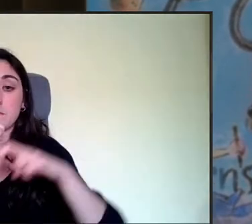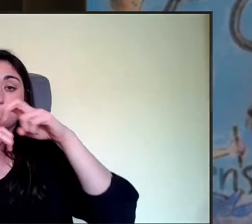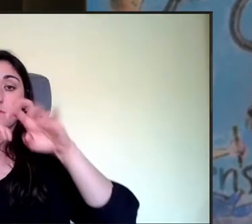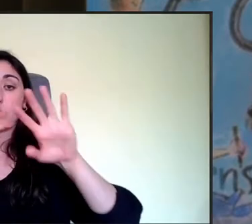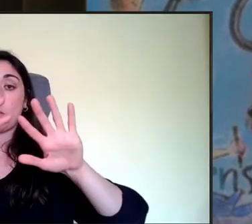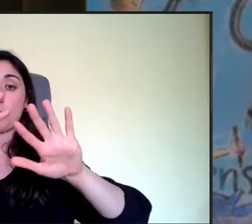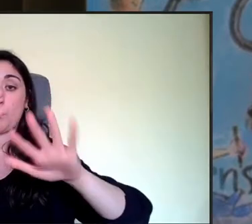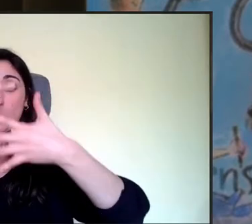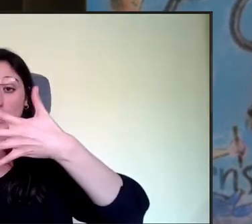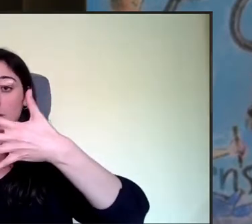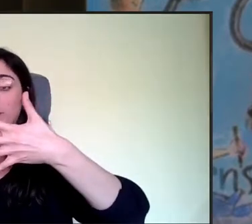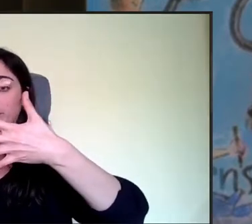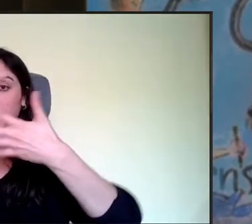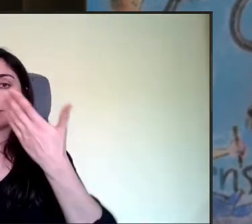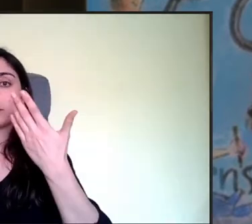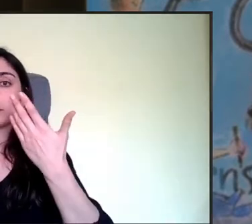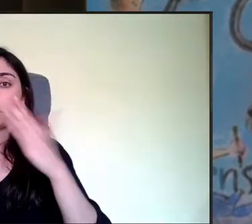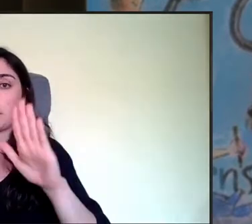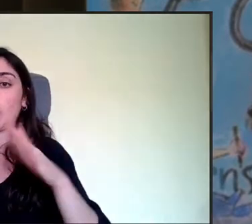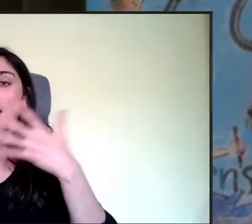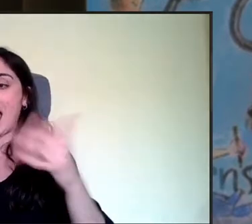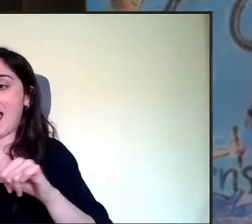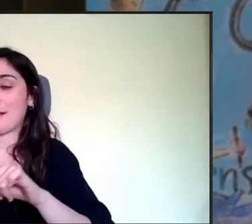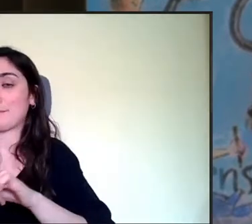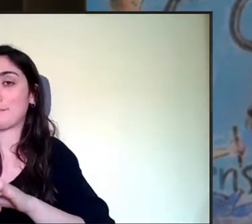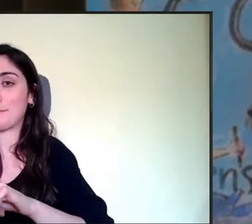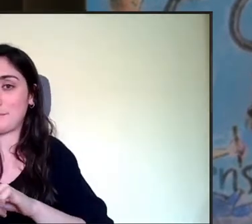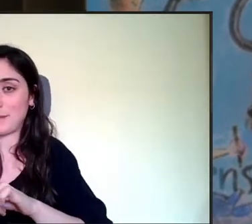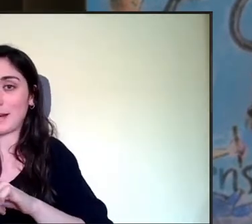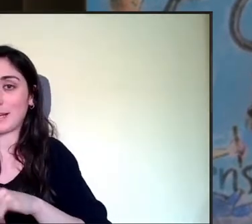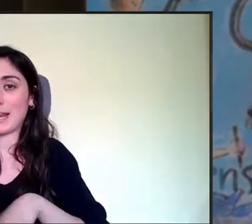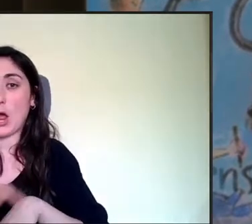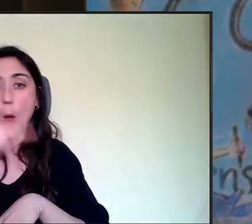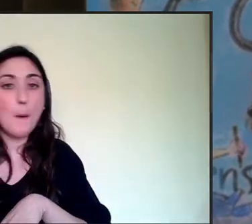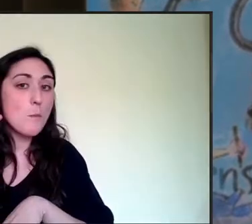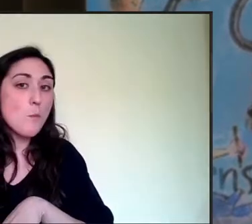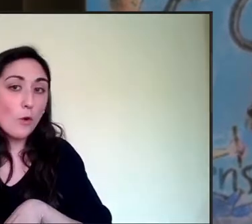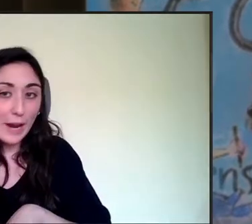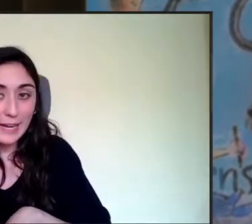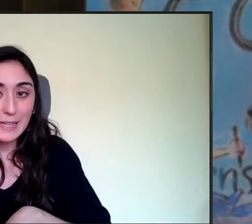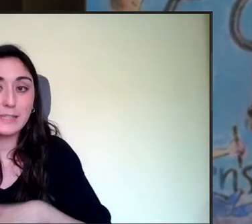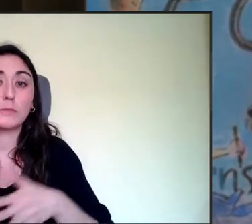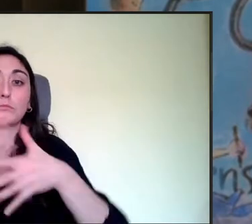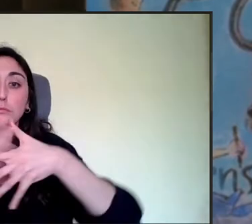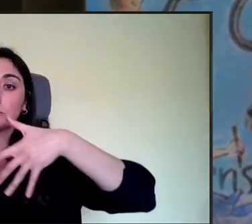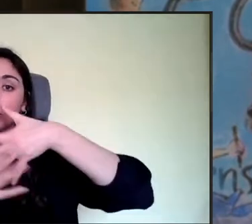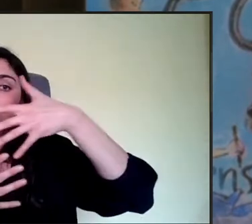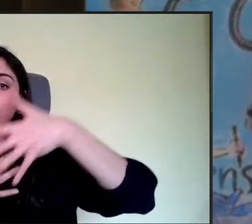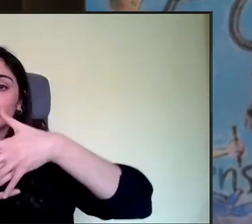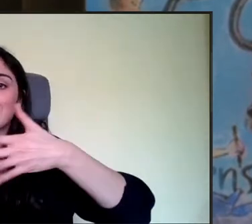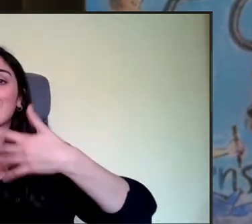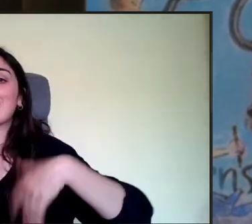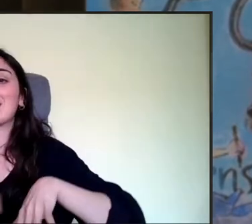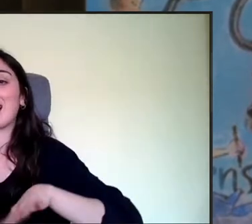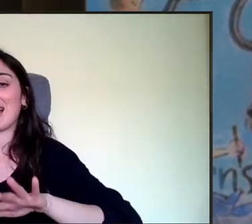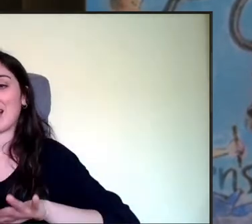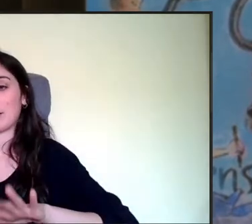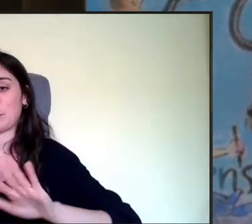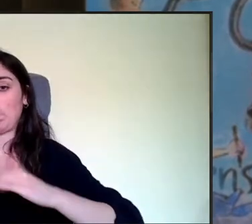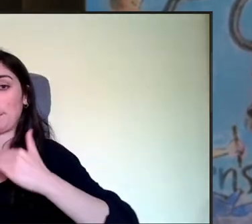són de nois i noies, han pogut assolir els 10 pisos. És un exemple de que combinant talents i punts de